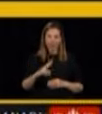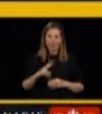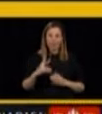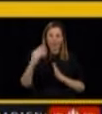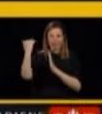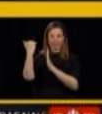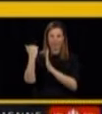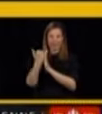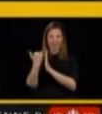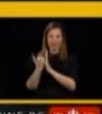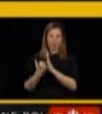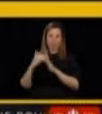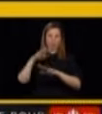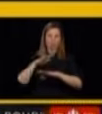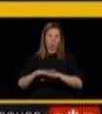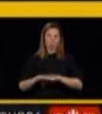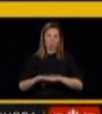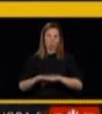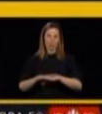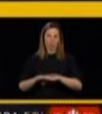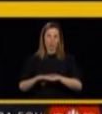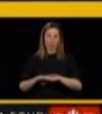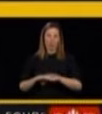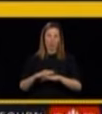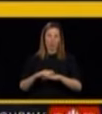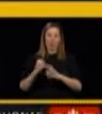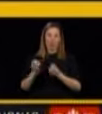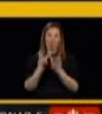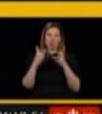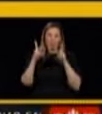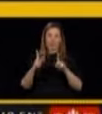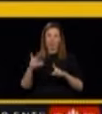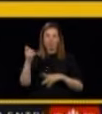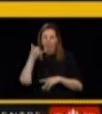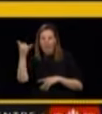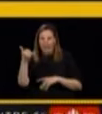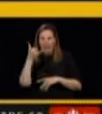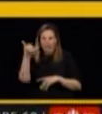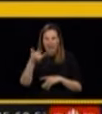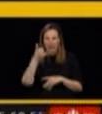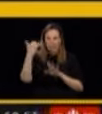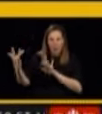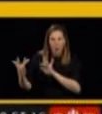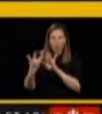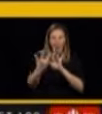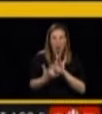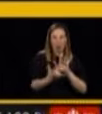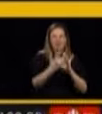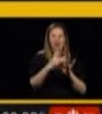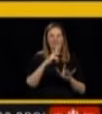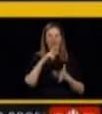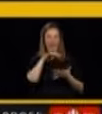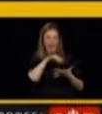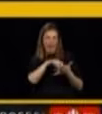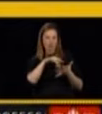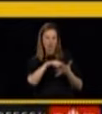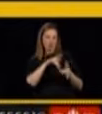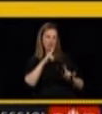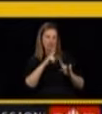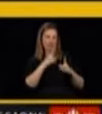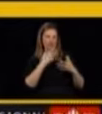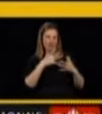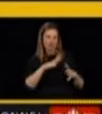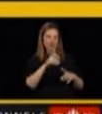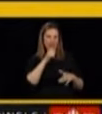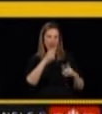liste des appels qu'on a fait, hein, parce qu'on a fait beaucoup de choses. On a les étudiants dont je vous ai parlé. Ça,